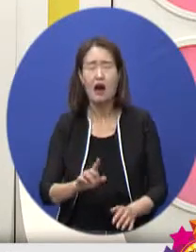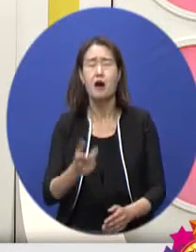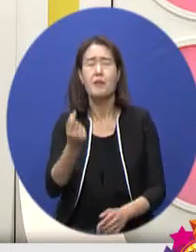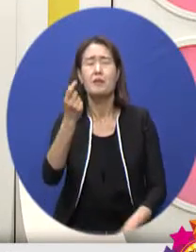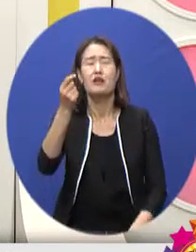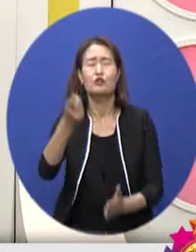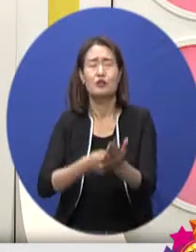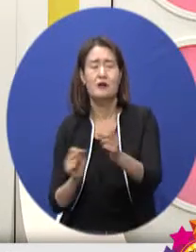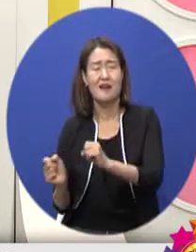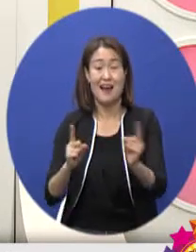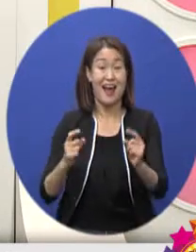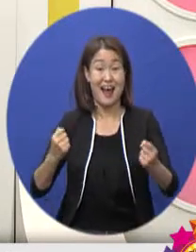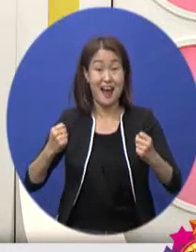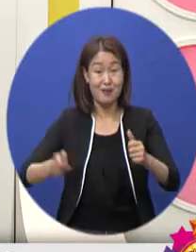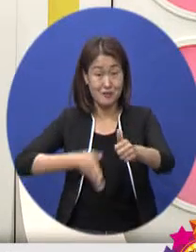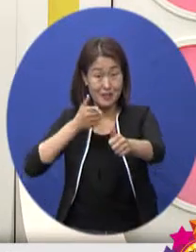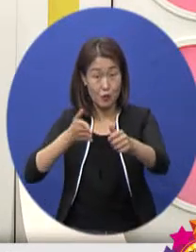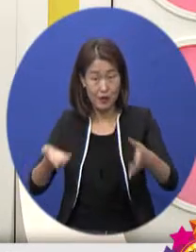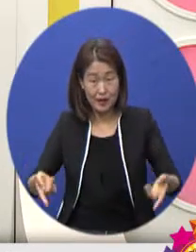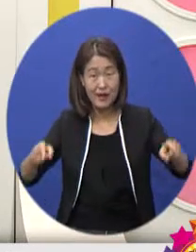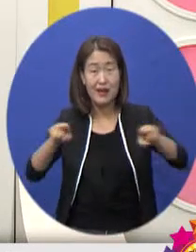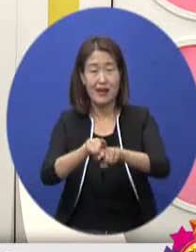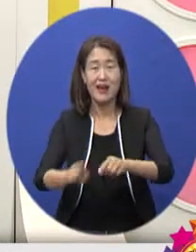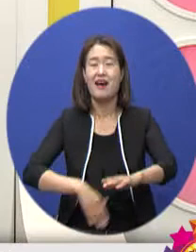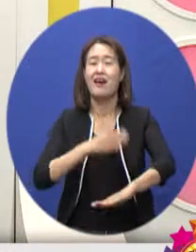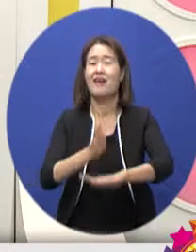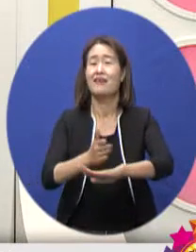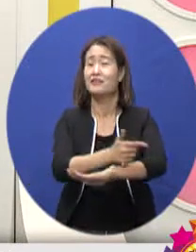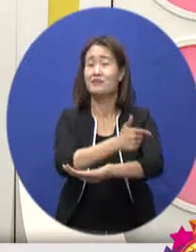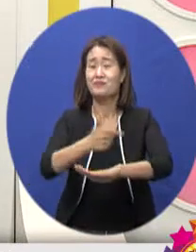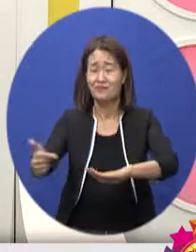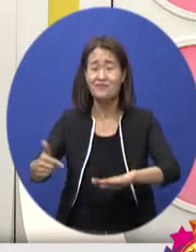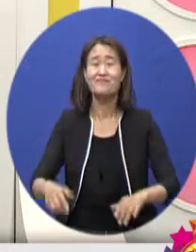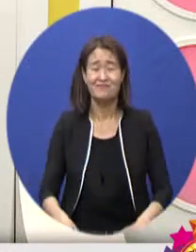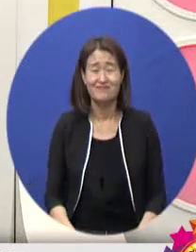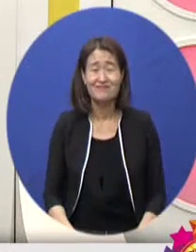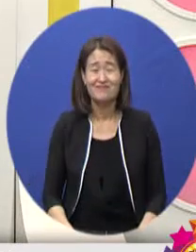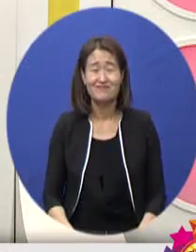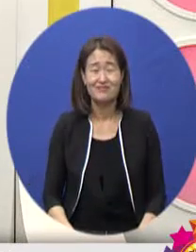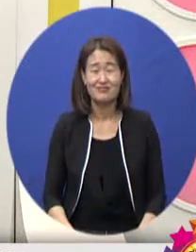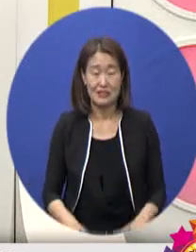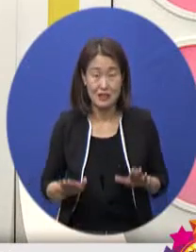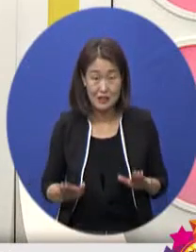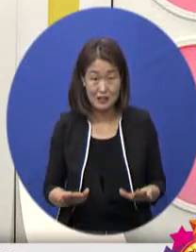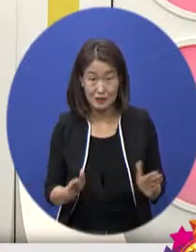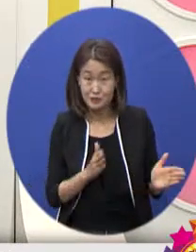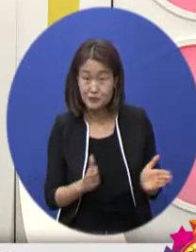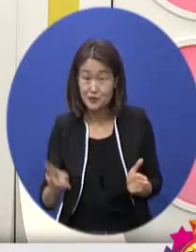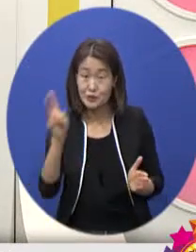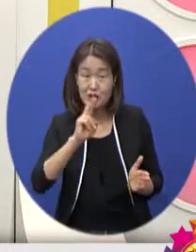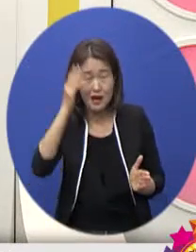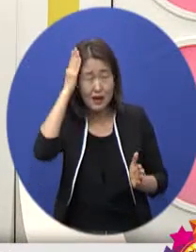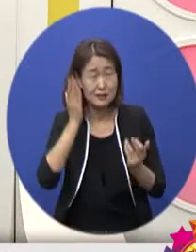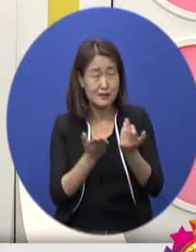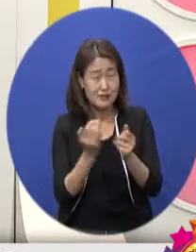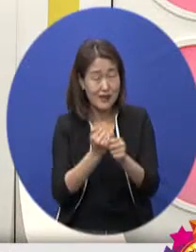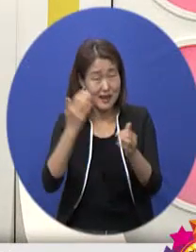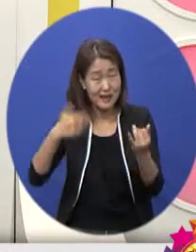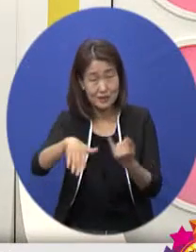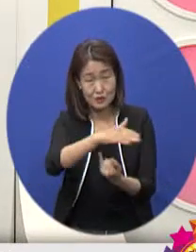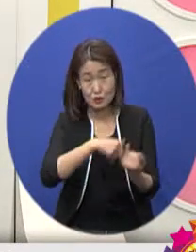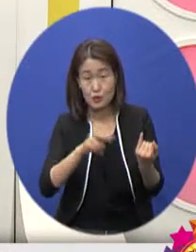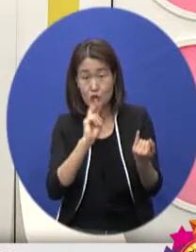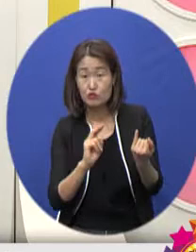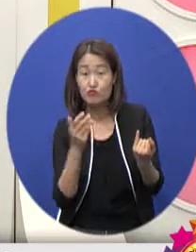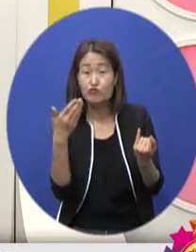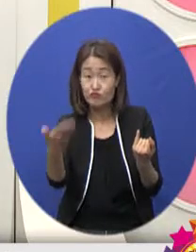완쾌되시길 바랄게요. 네, 네 감사합니다. 네, 오늘 함께해서 너무너무 감사합니다 어머니. 네. 네. 네, 오늘 준비하신 노래 흑산도 아가씨 준비해